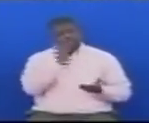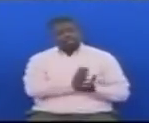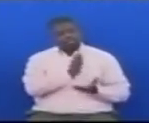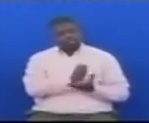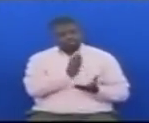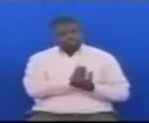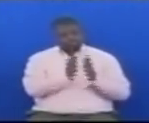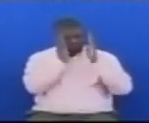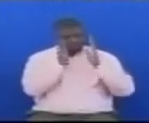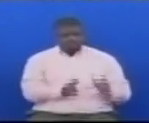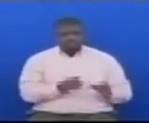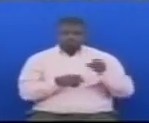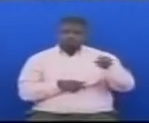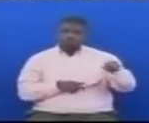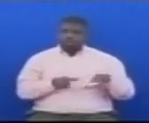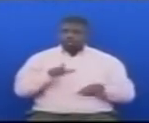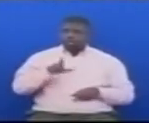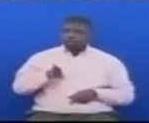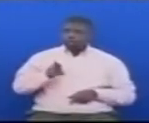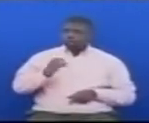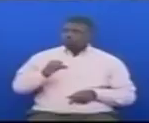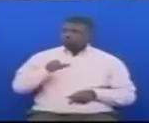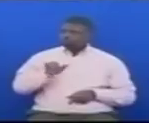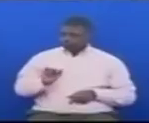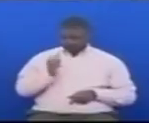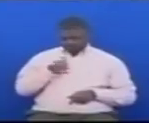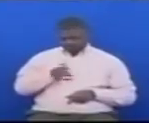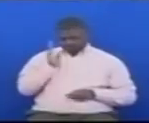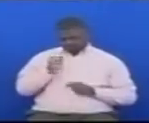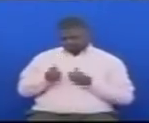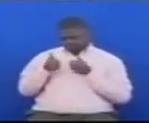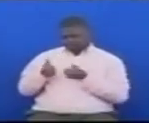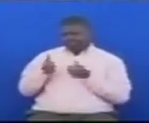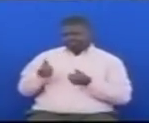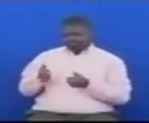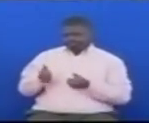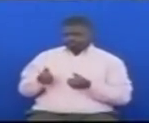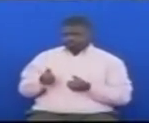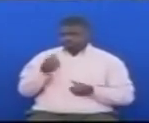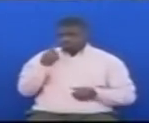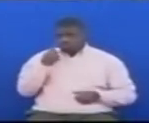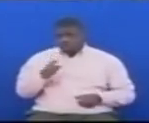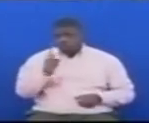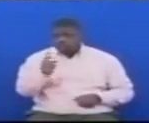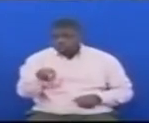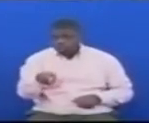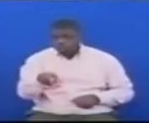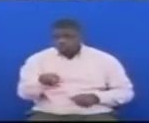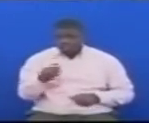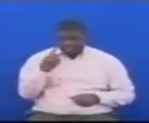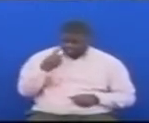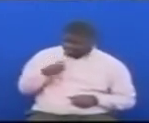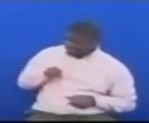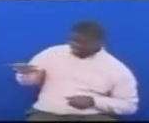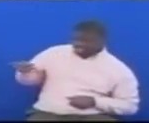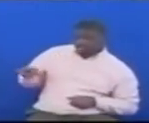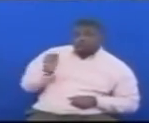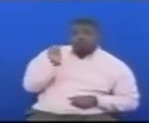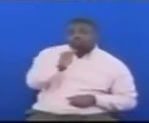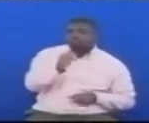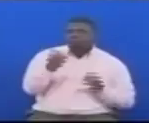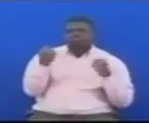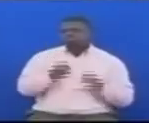mheshimiwa Lucy Magereli, serikali iko vizuri, na mwenye macho ambii tazama, ukienda unaona hata shule